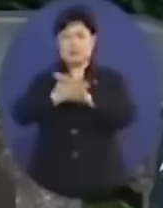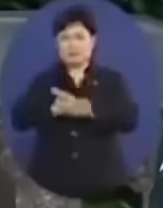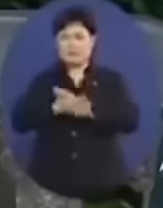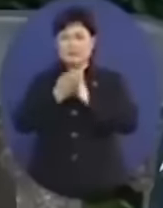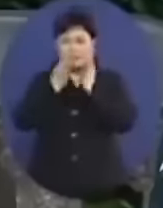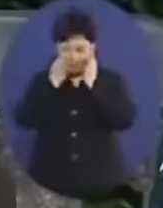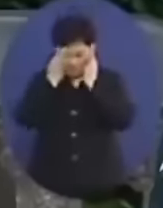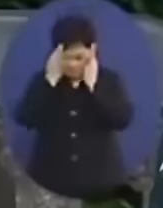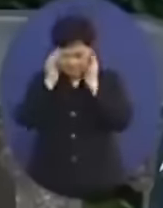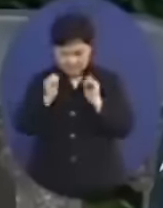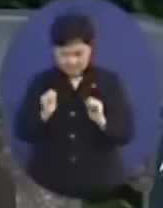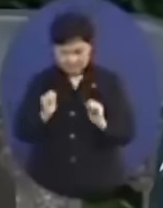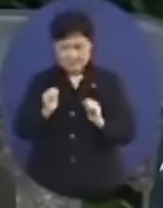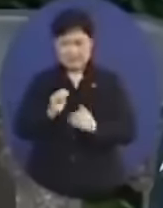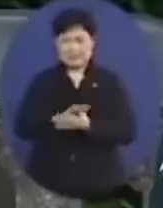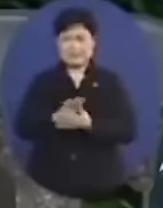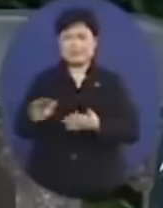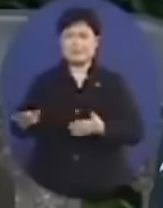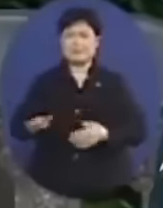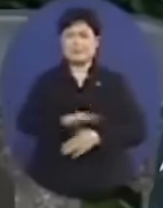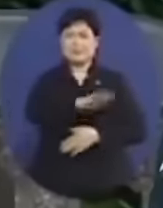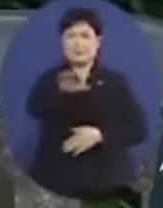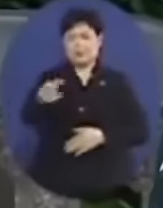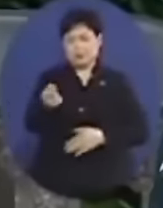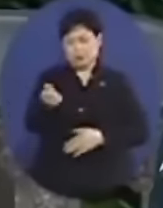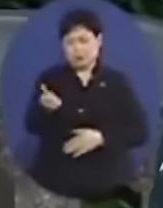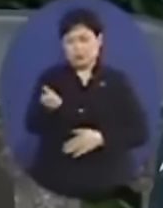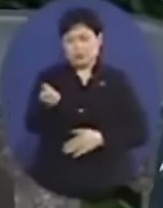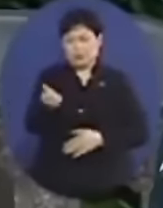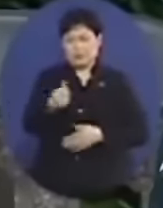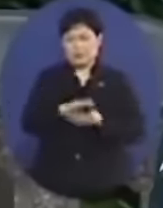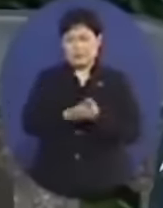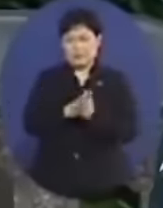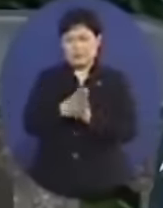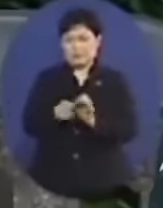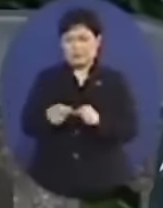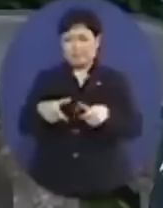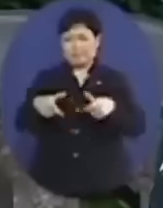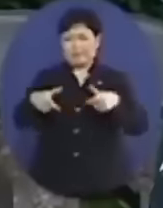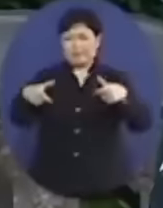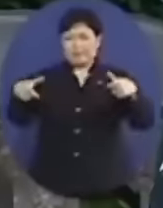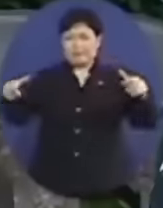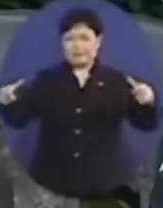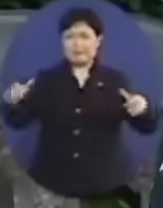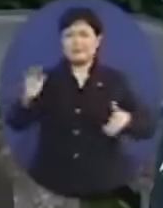쓰고 있습니다 아멘 우리가 조금씩 조금씩 변화되 가고 있는 것입니다